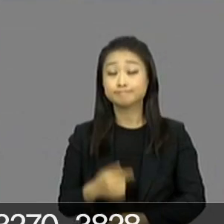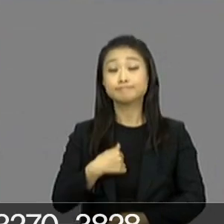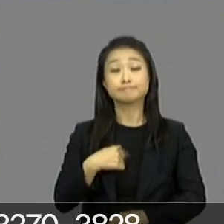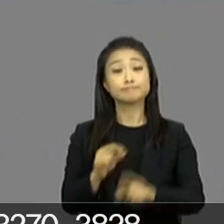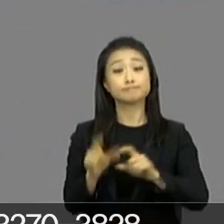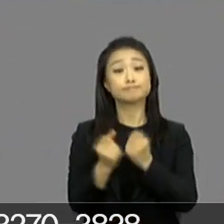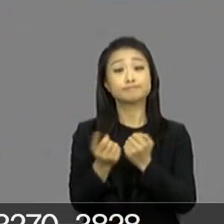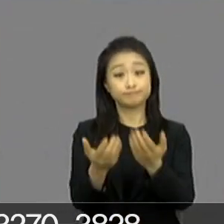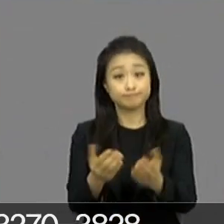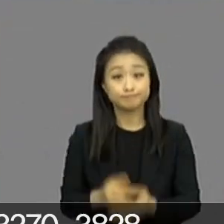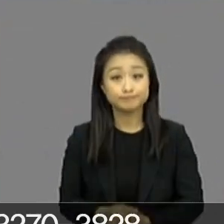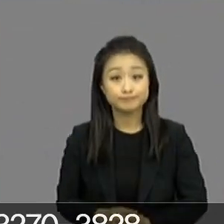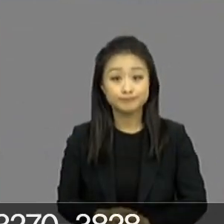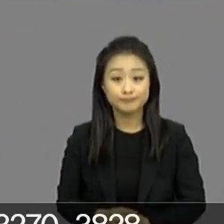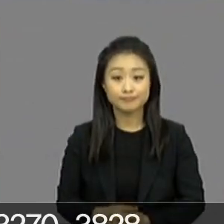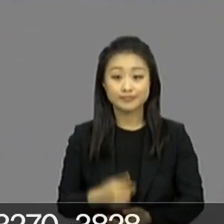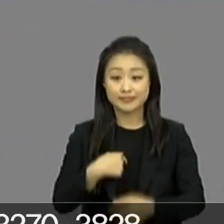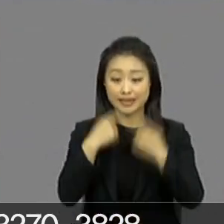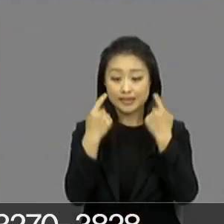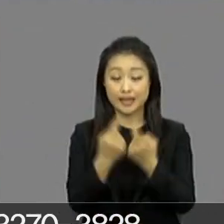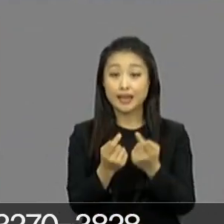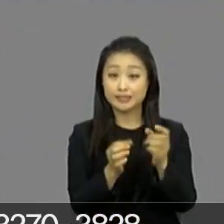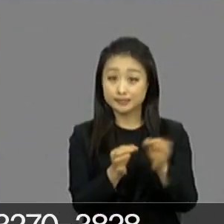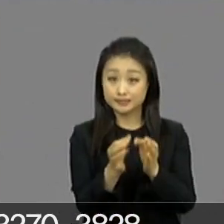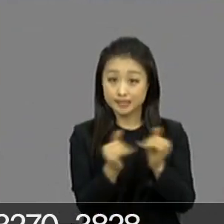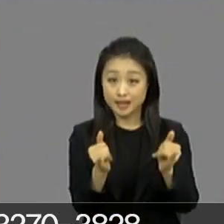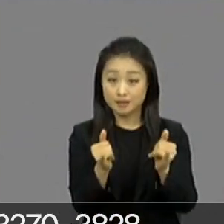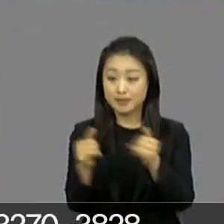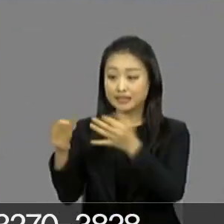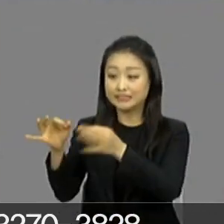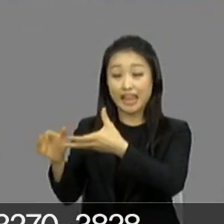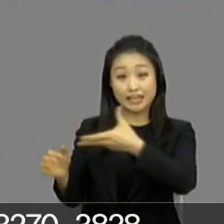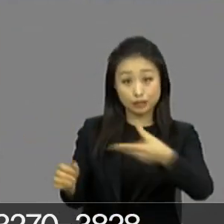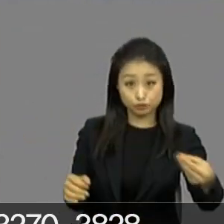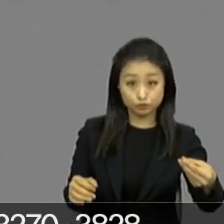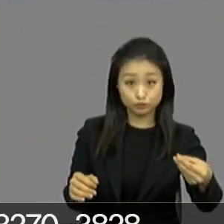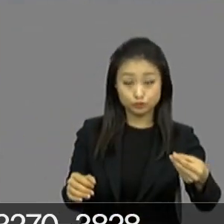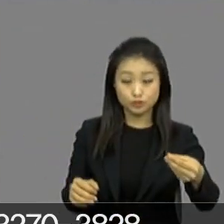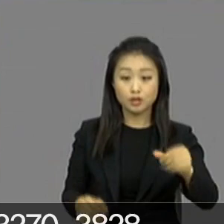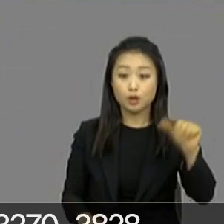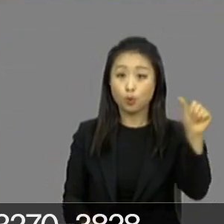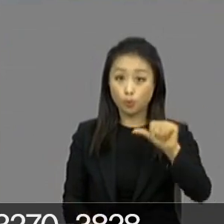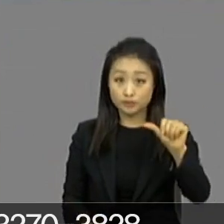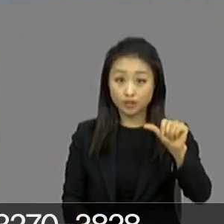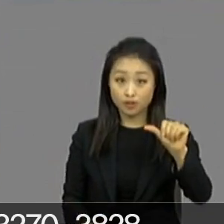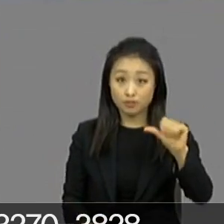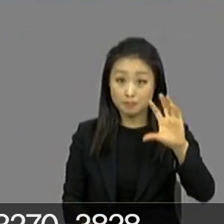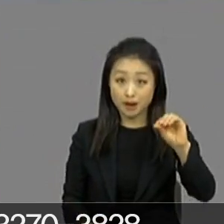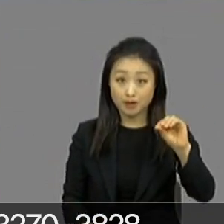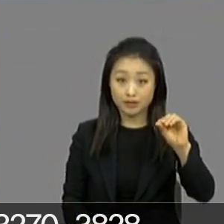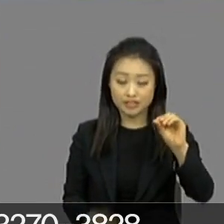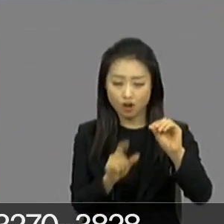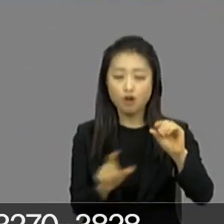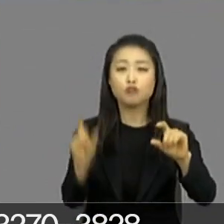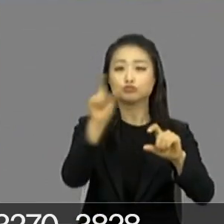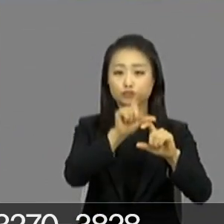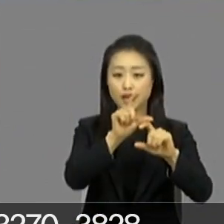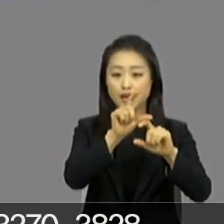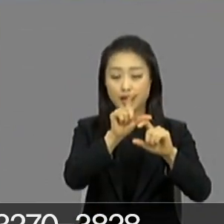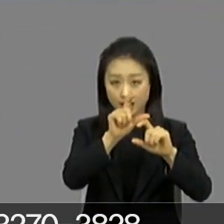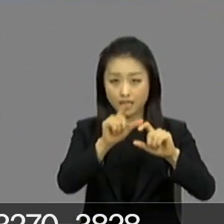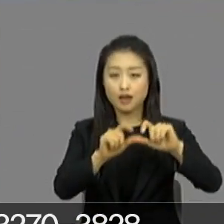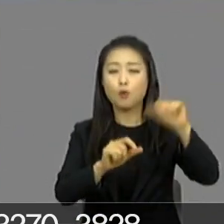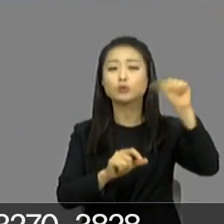설명드리면 이제 제가 소상공인에게 대출을 해주는 것을 5천에서 1억까지 저는 무이자 가 아닙니다